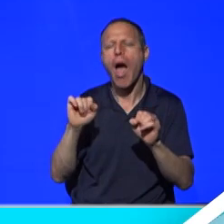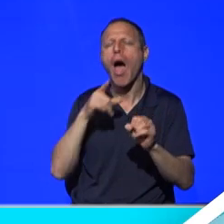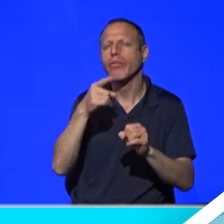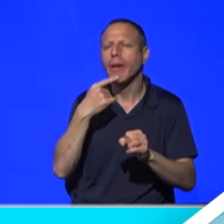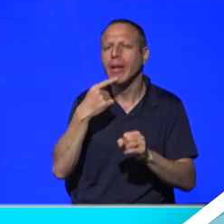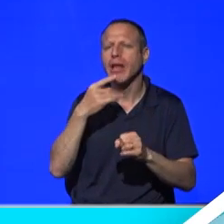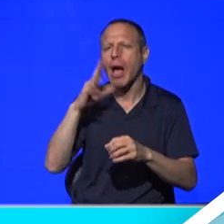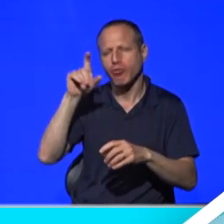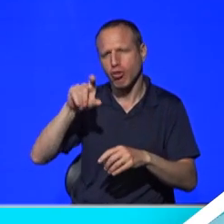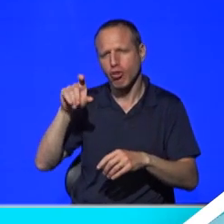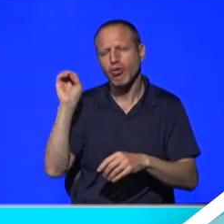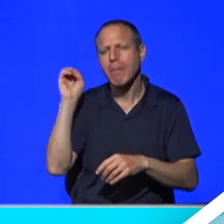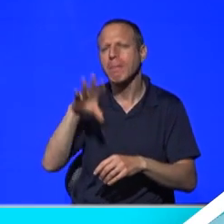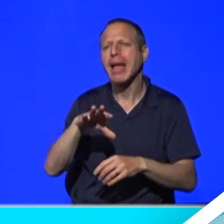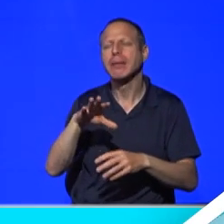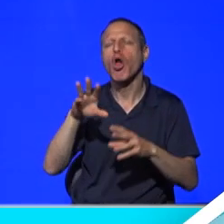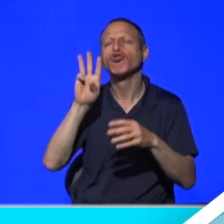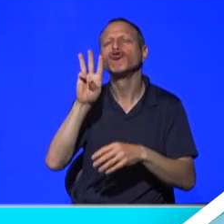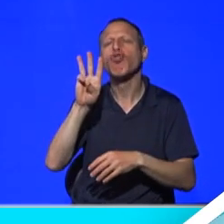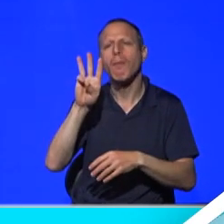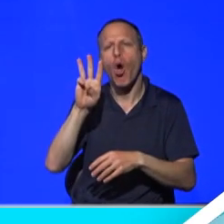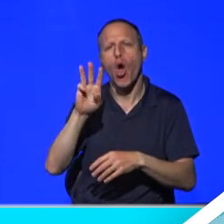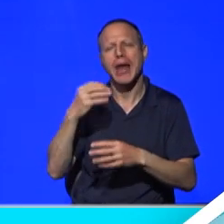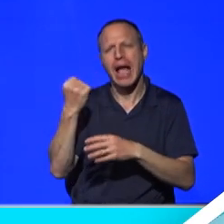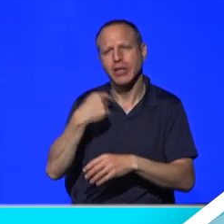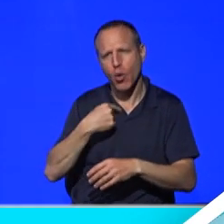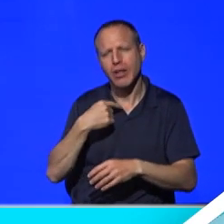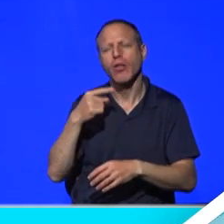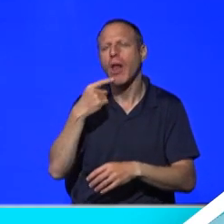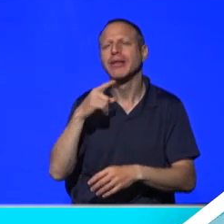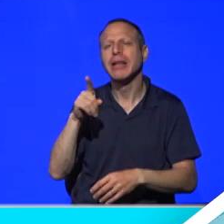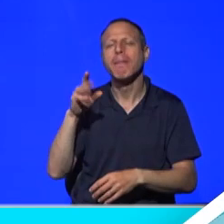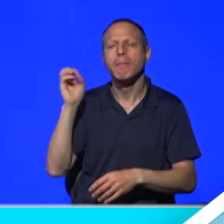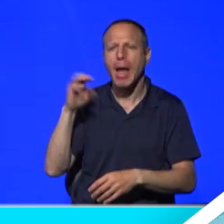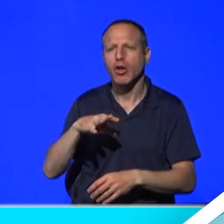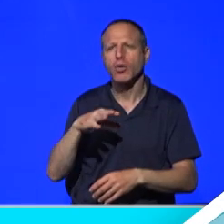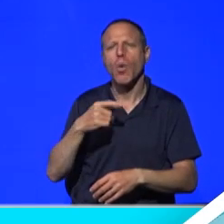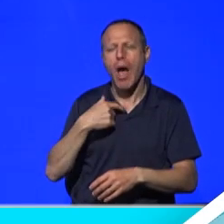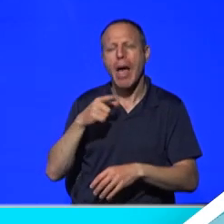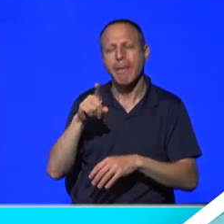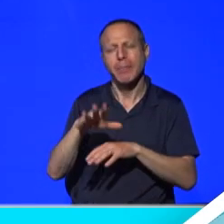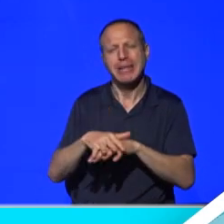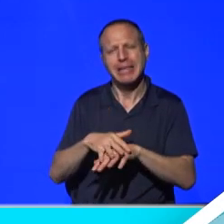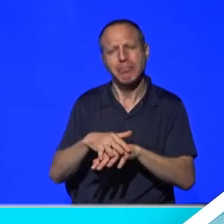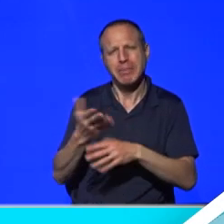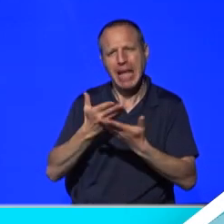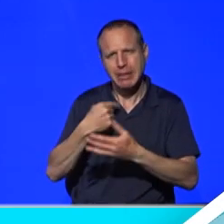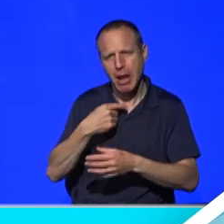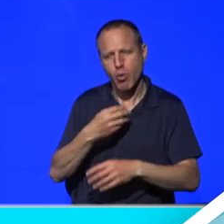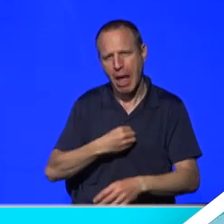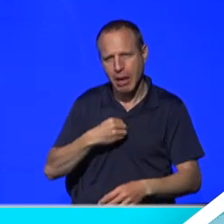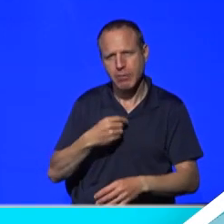מגיעים לשומרון כדי לחזק אותנו, כדי להגיד, הנה באנו ואתם מסכנים, או מתייחסים אלינו בזה מין רחמים, אנחנו מרגישים חלשים יותר, אנחנו לא